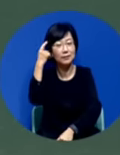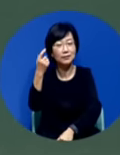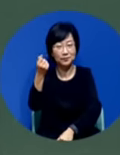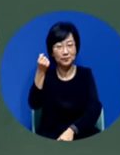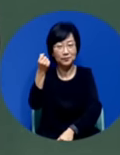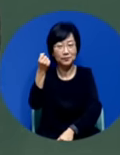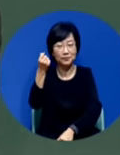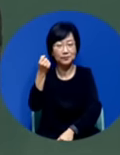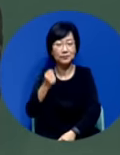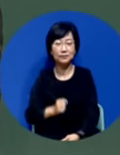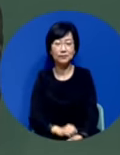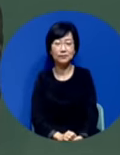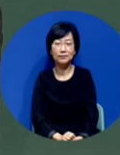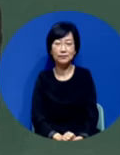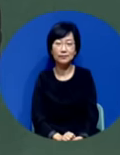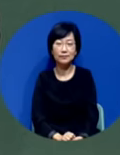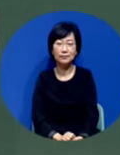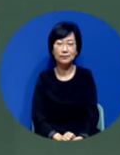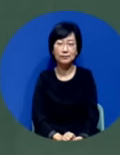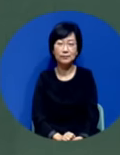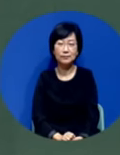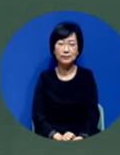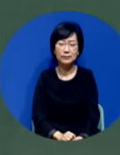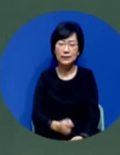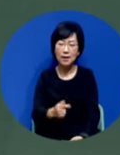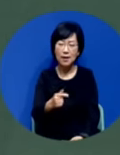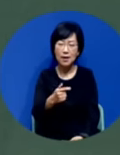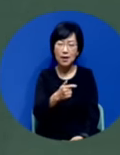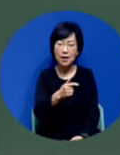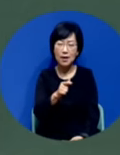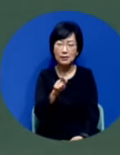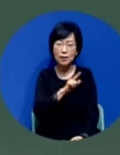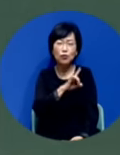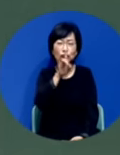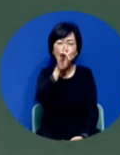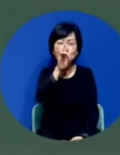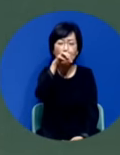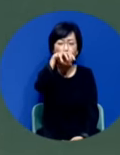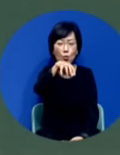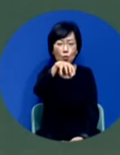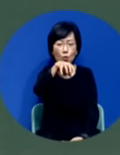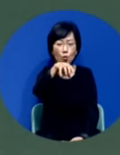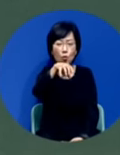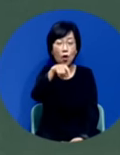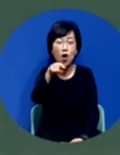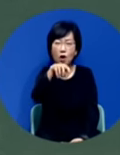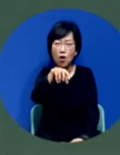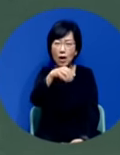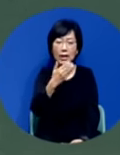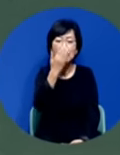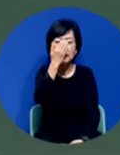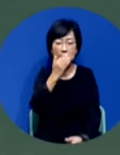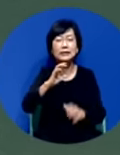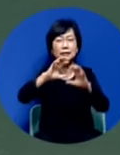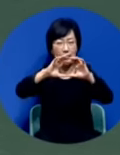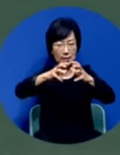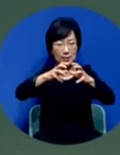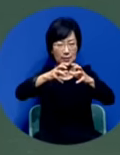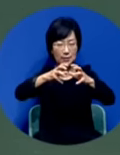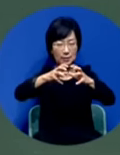那他就想要差遣基督到哪里。 그래서 가장 가운데 되는 이스라엘 땅으로 보내기로 하신 겁니다. 그래서